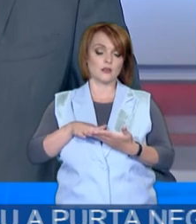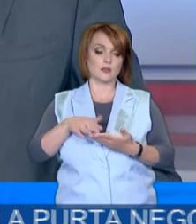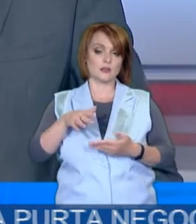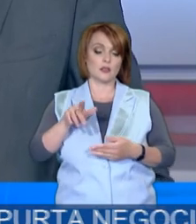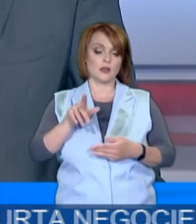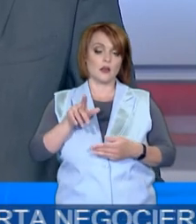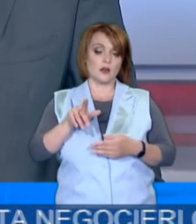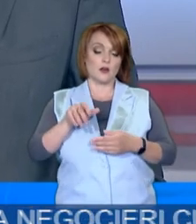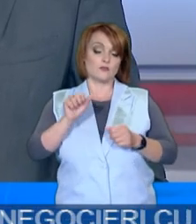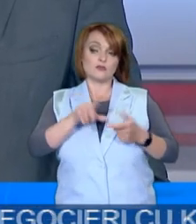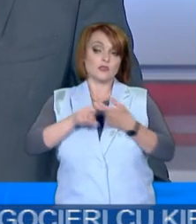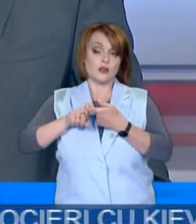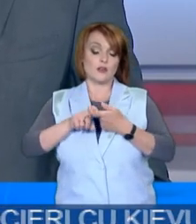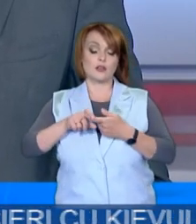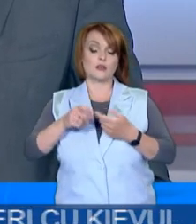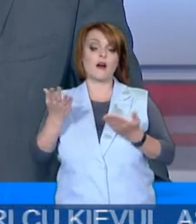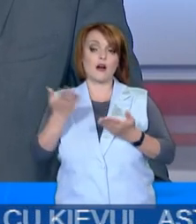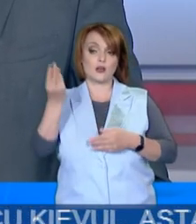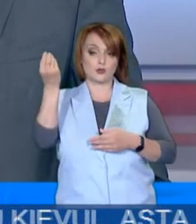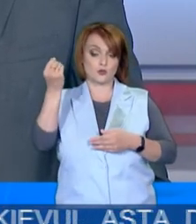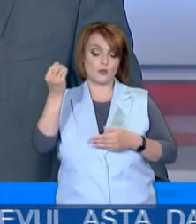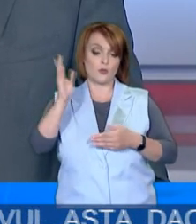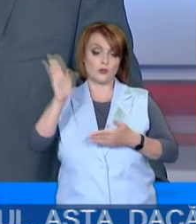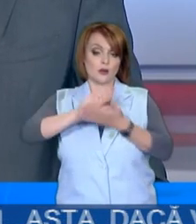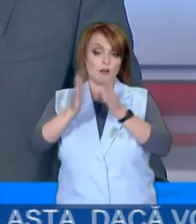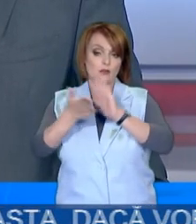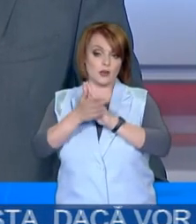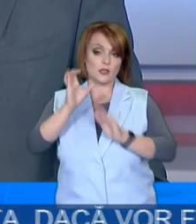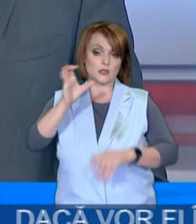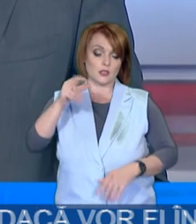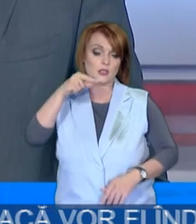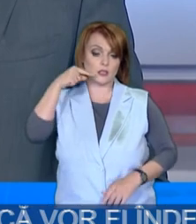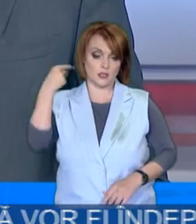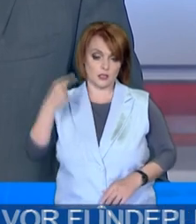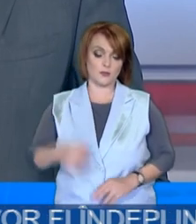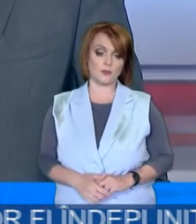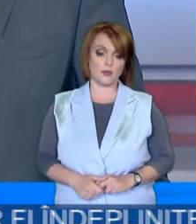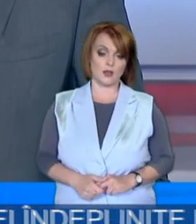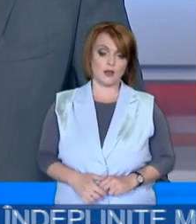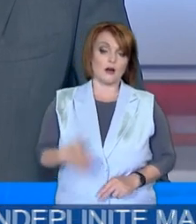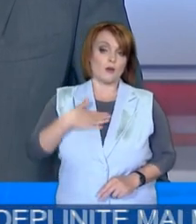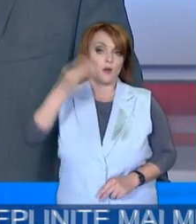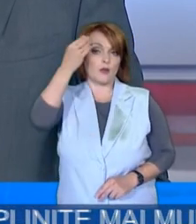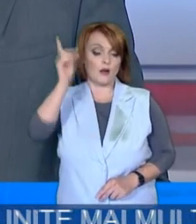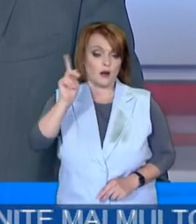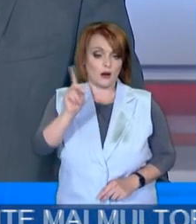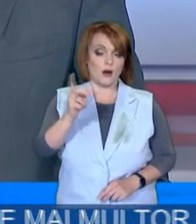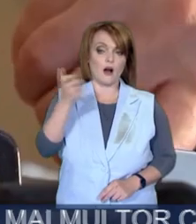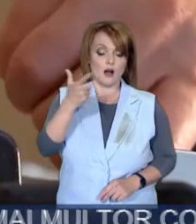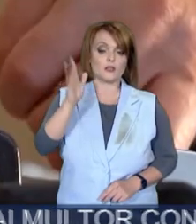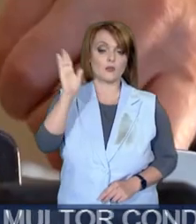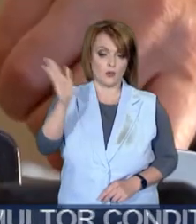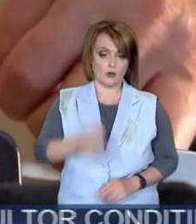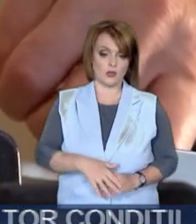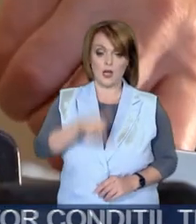de achiziția gazelor strategice sau de achiziție gazelor în caz de situații de urgență. Și eu consider că gazele vor fi.